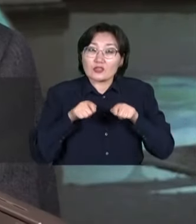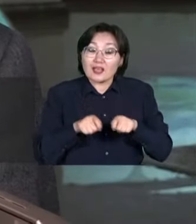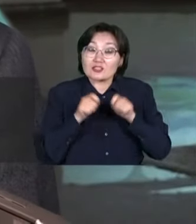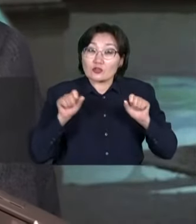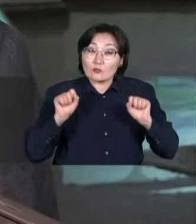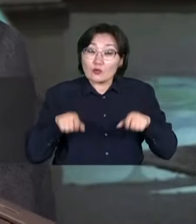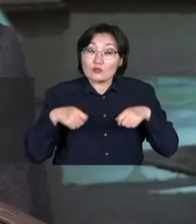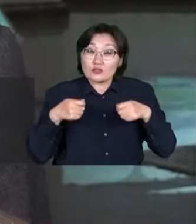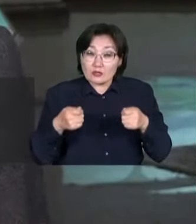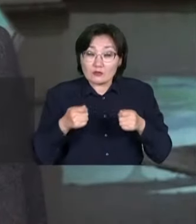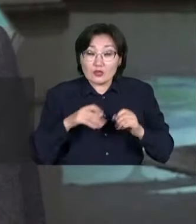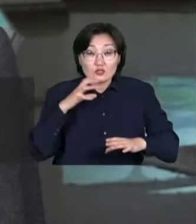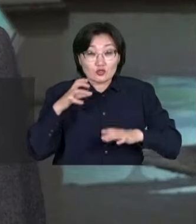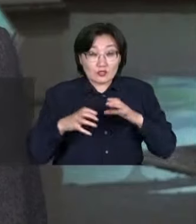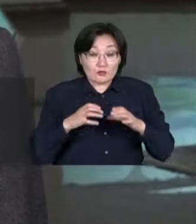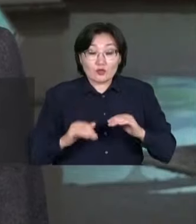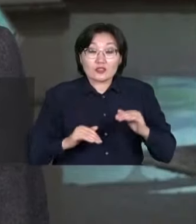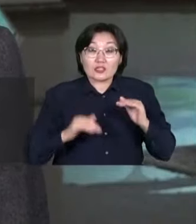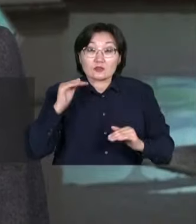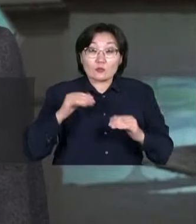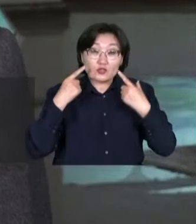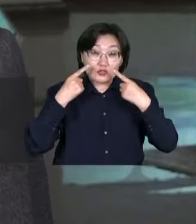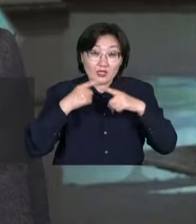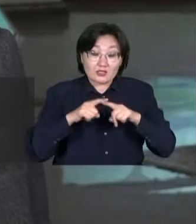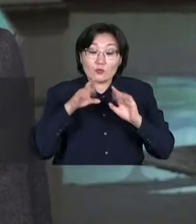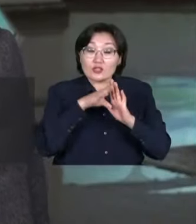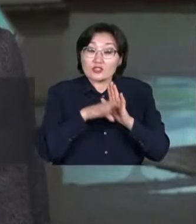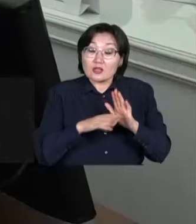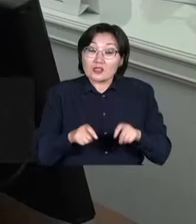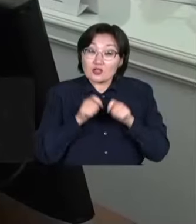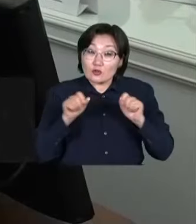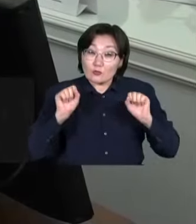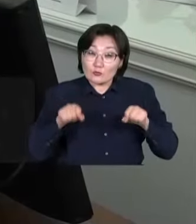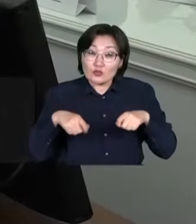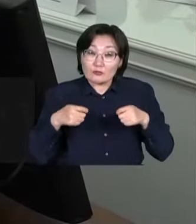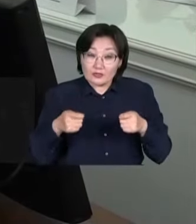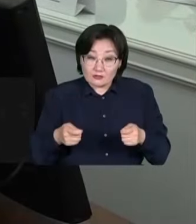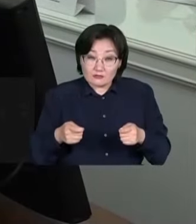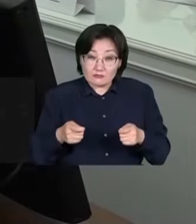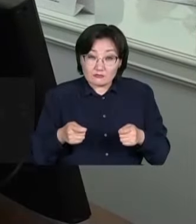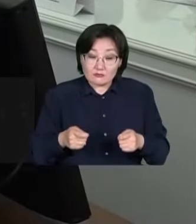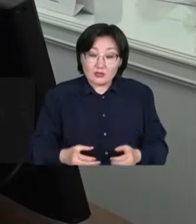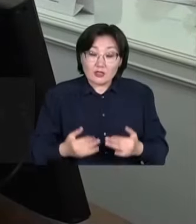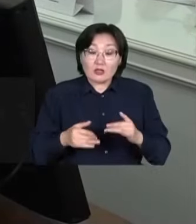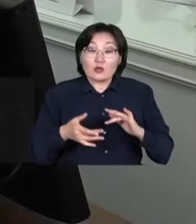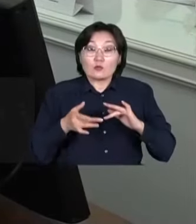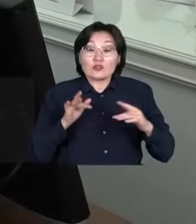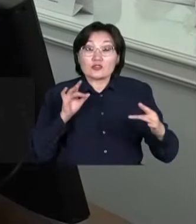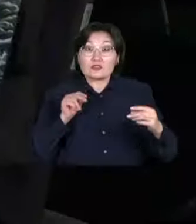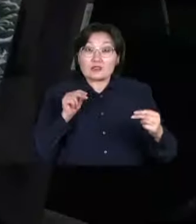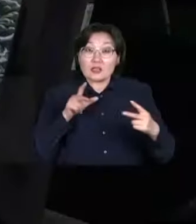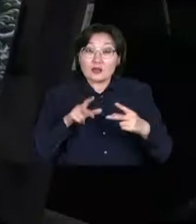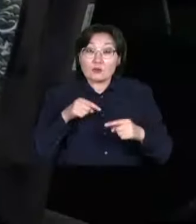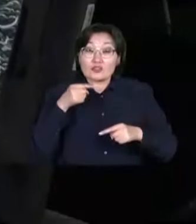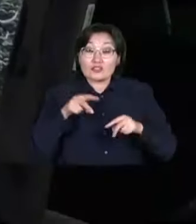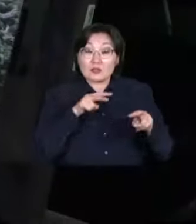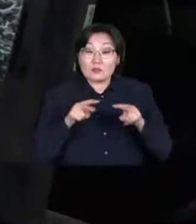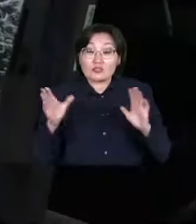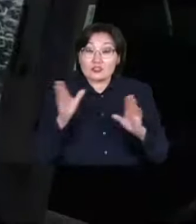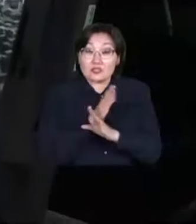береді. Соның ішінде халықаралық жоғары технологиялық платформа құруға жол ашады. Қашықтан бақылау арқылы аймақтағы